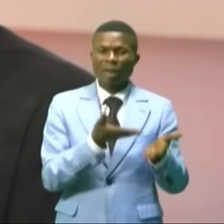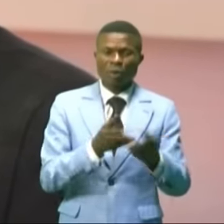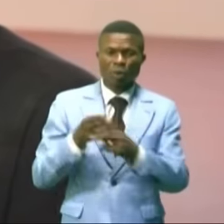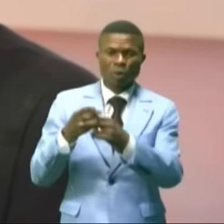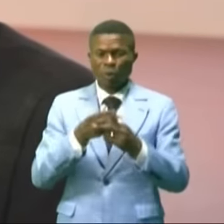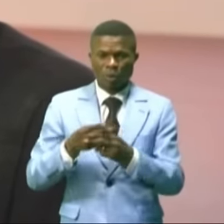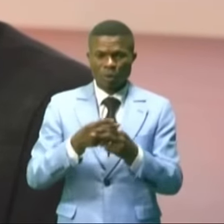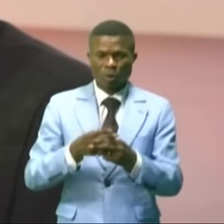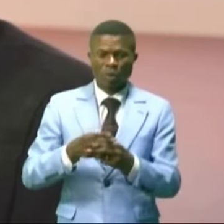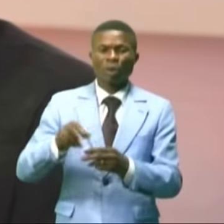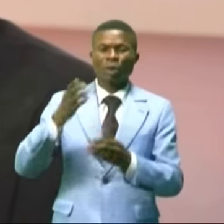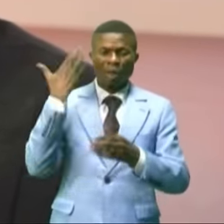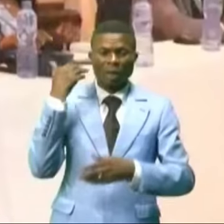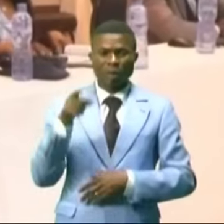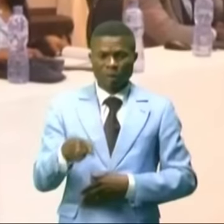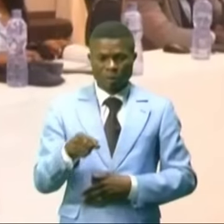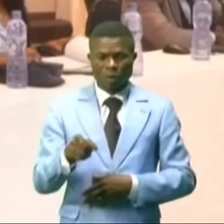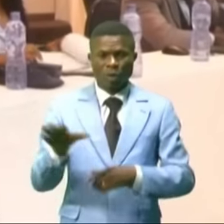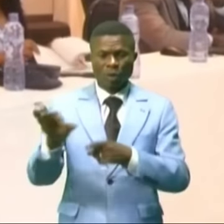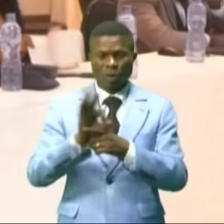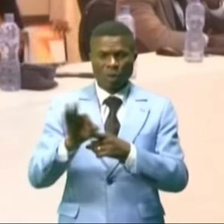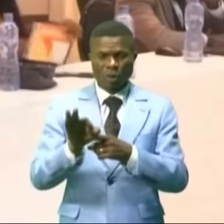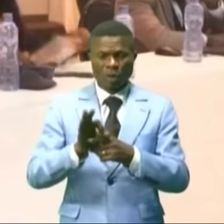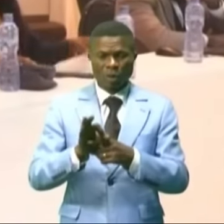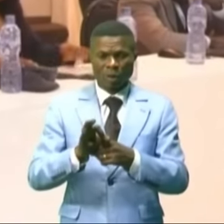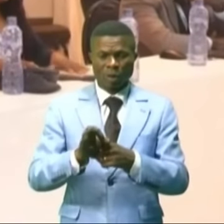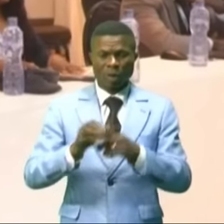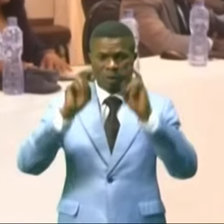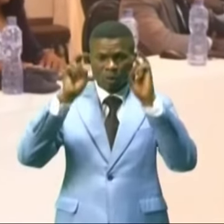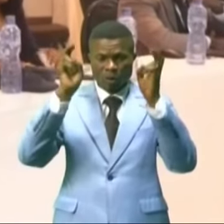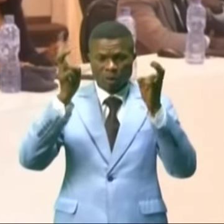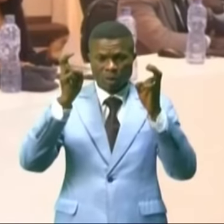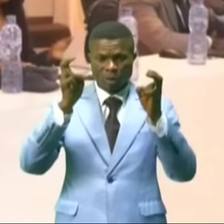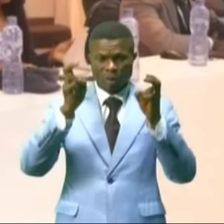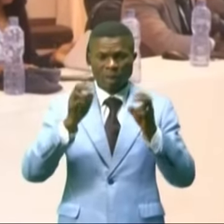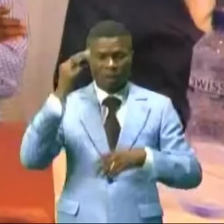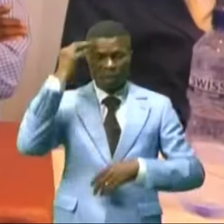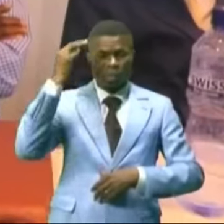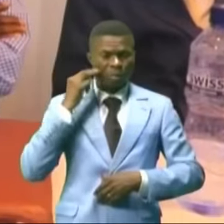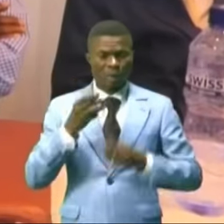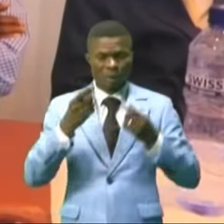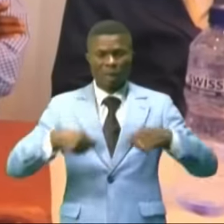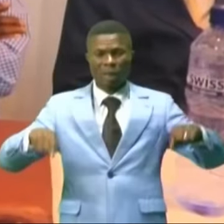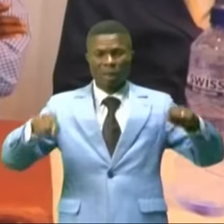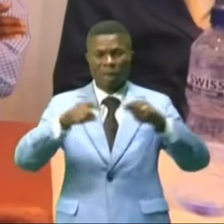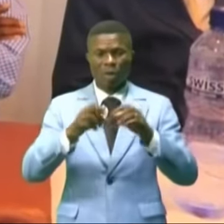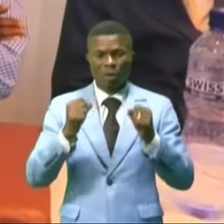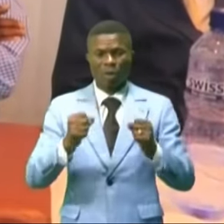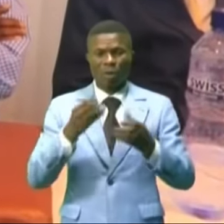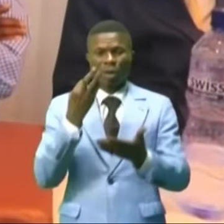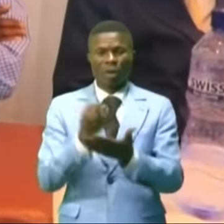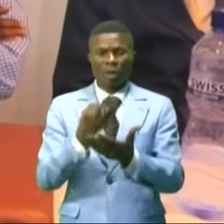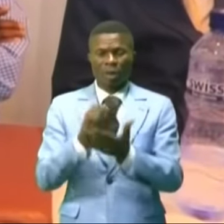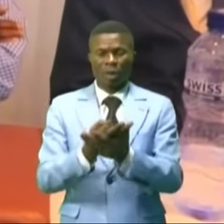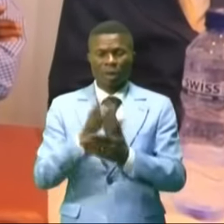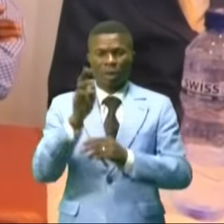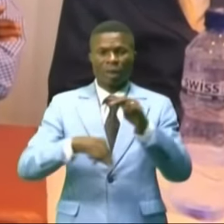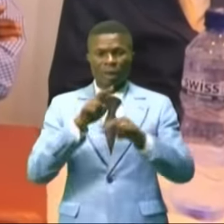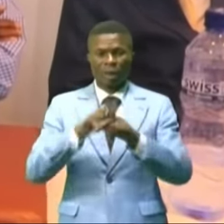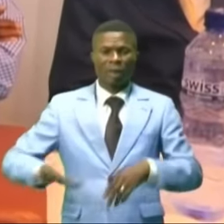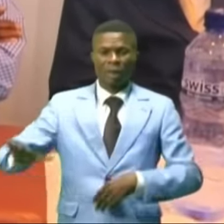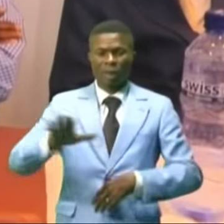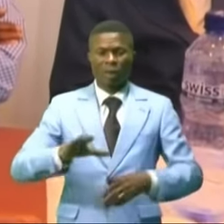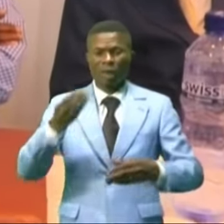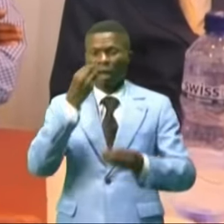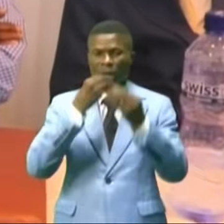des tourbières. Cet atelier est placé sous l'égide du ministère de l'Environnement durable et du Fonds des Nations Unies pour